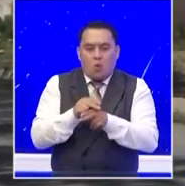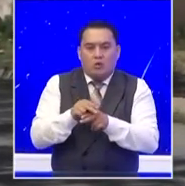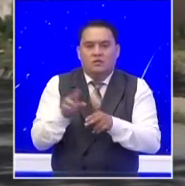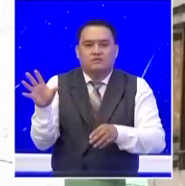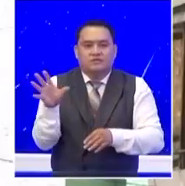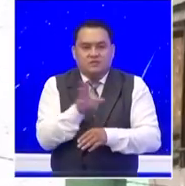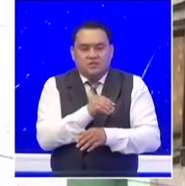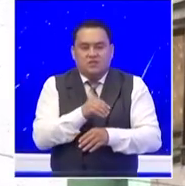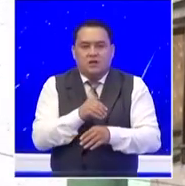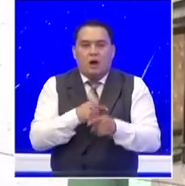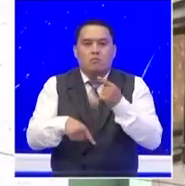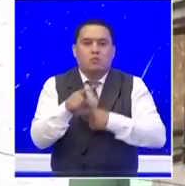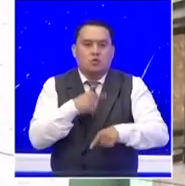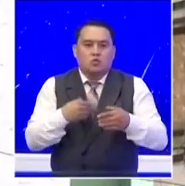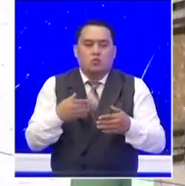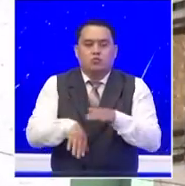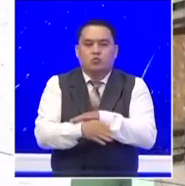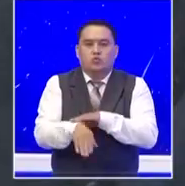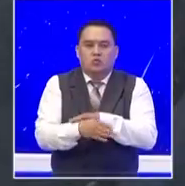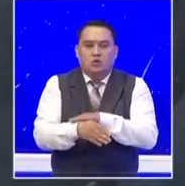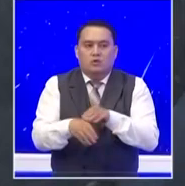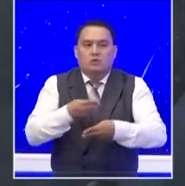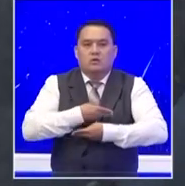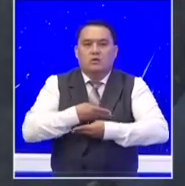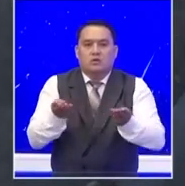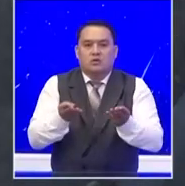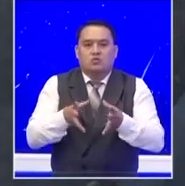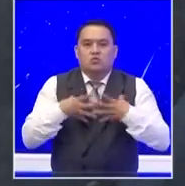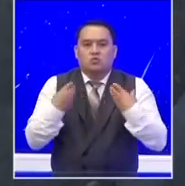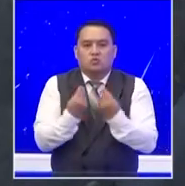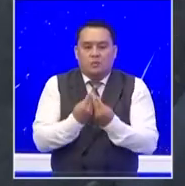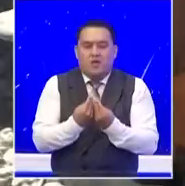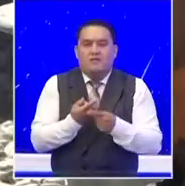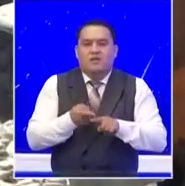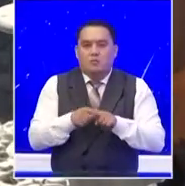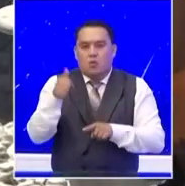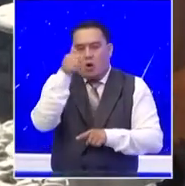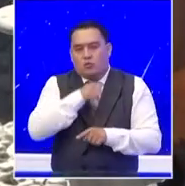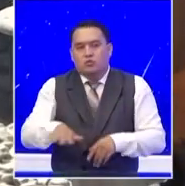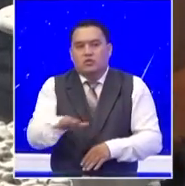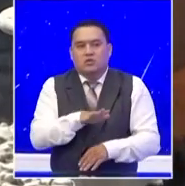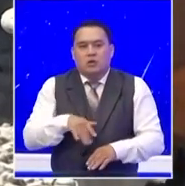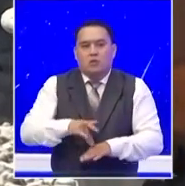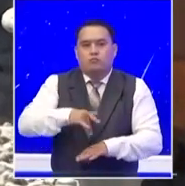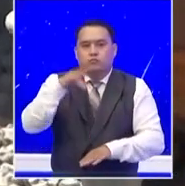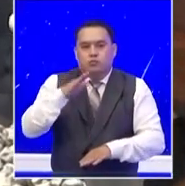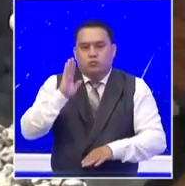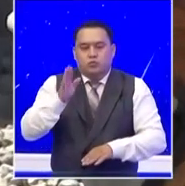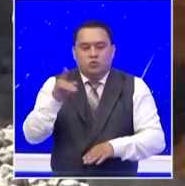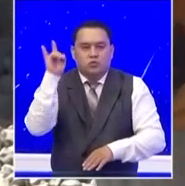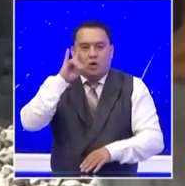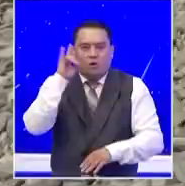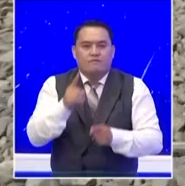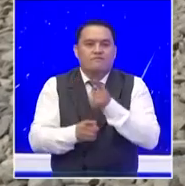инженерные коммуникации, а пустующее жилье районный акимат раздал нуждающимся семьям. В нынешнем году и территория многоэтажек предстанет перед саркансами